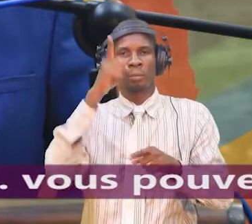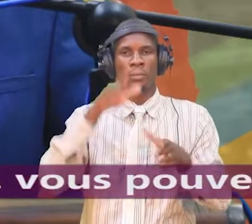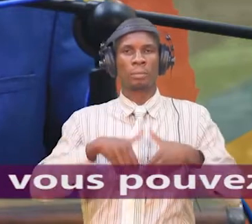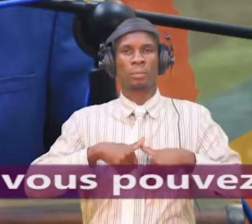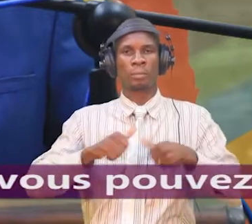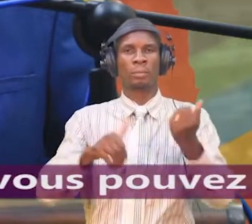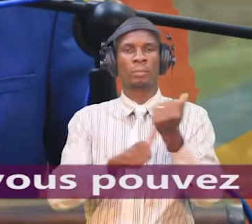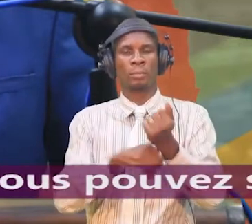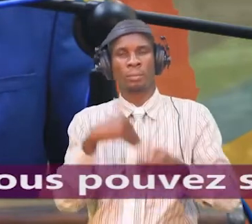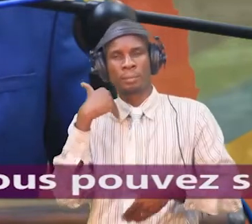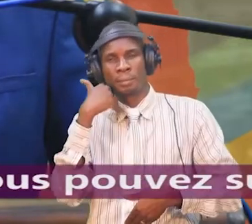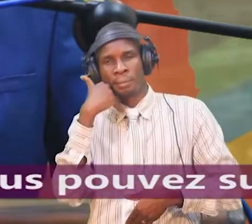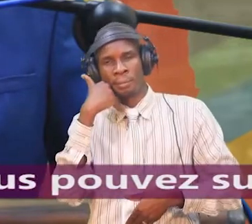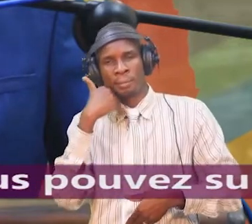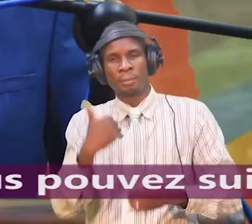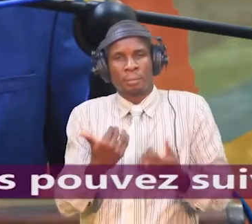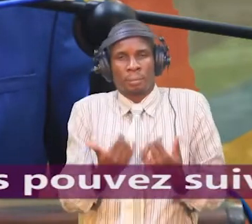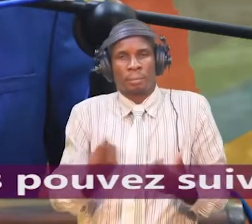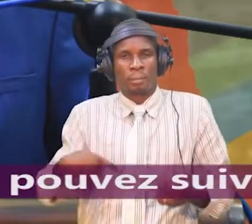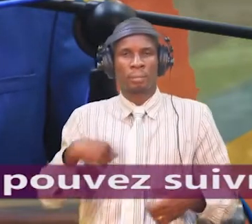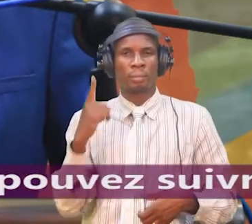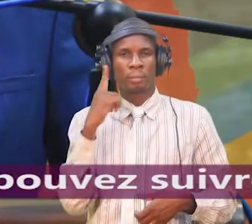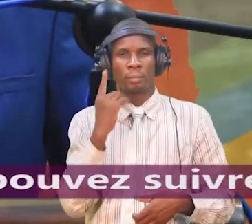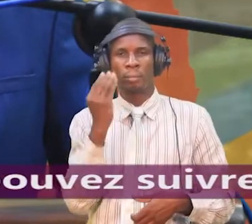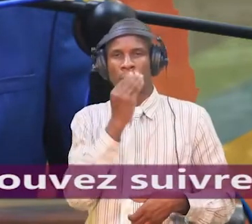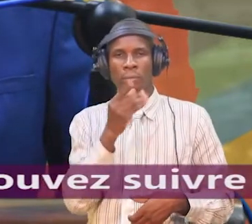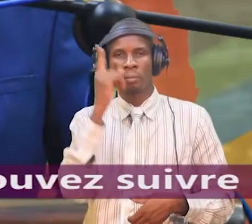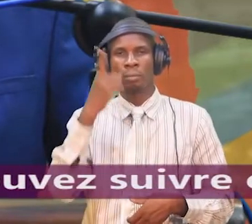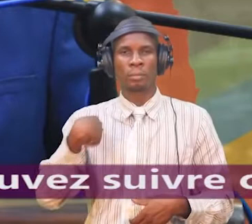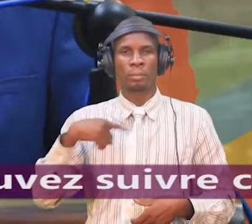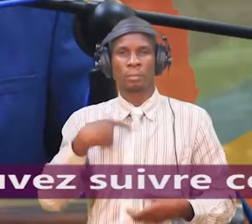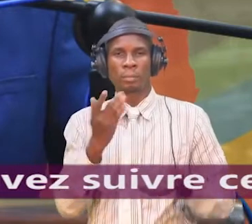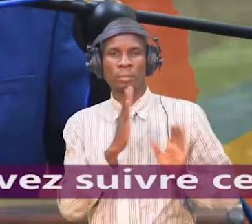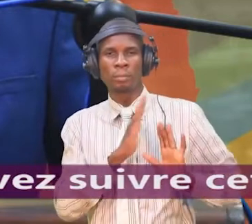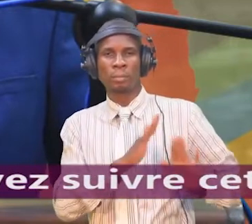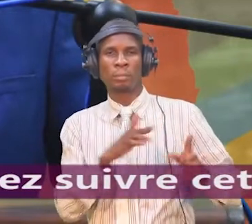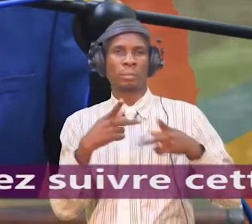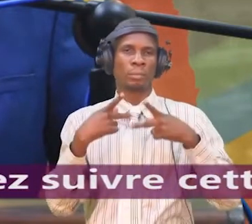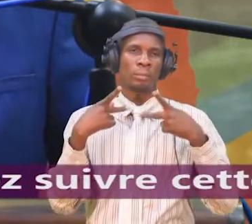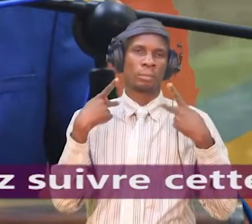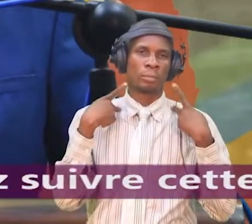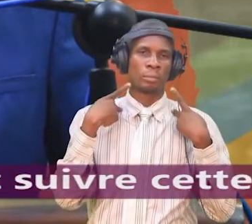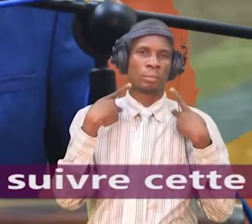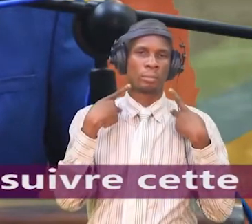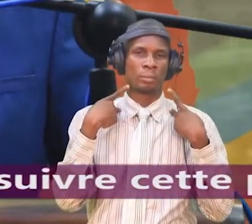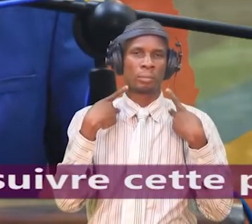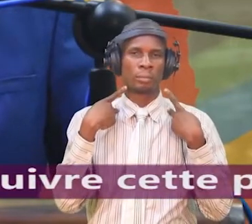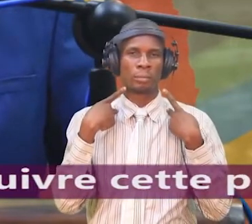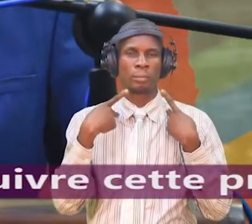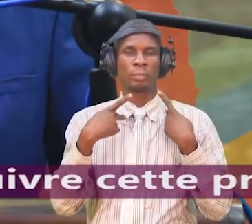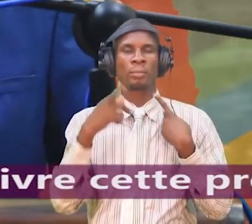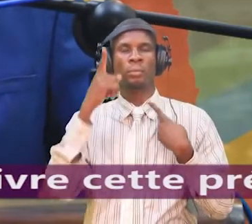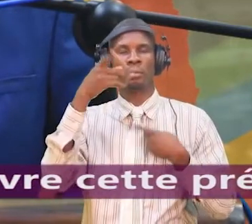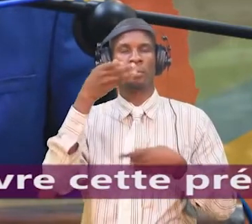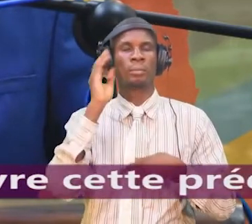obate la bango. O kango la bayi bazali kobela. Mpe bango tango bazali koyoka liloba na yo